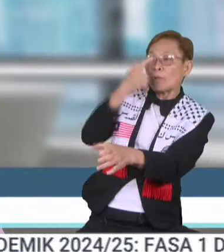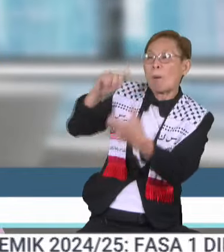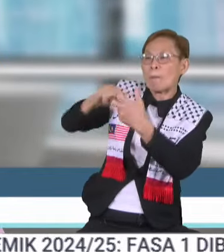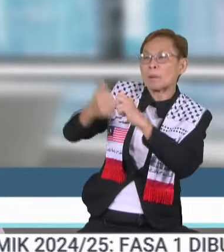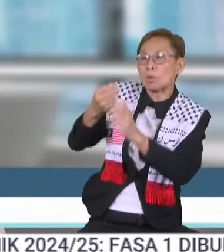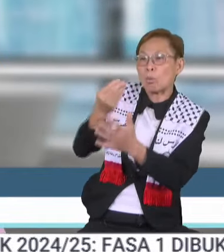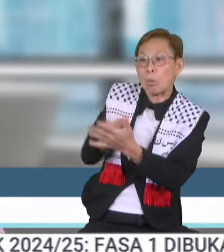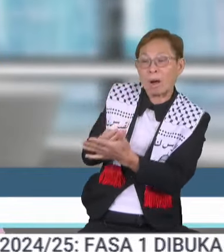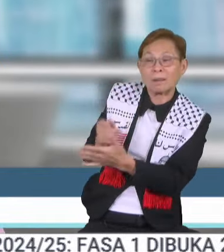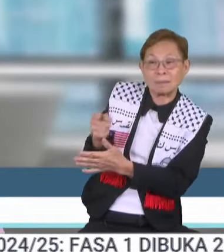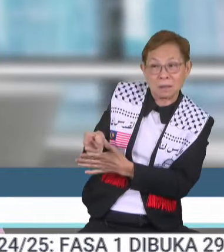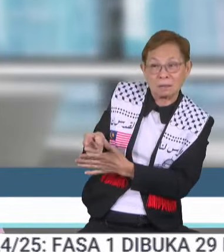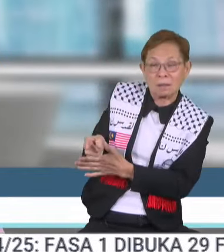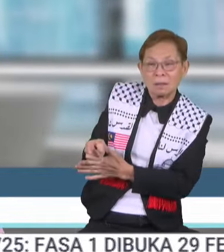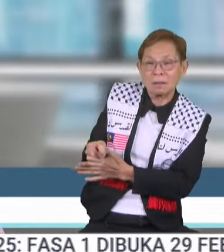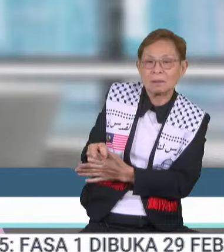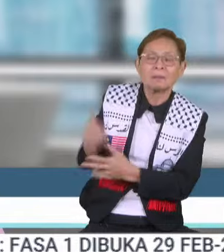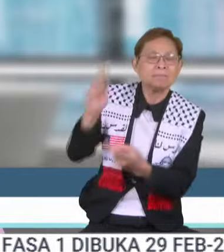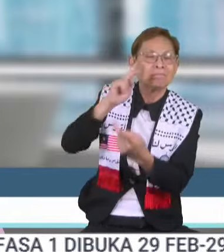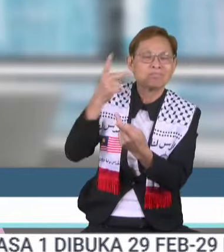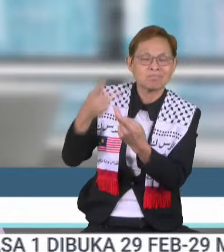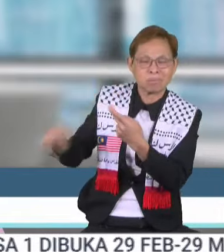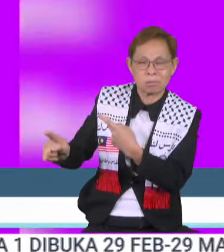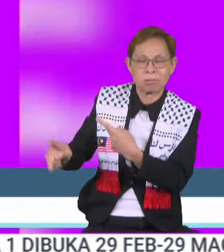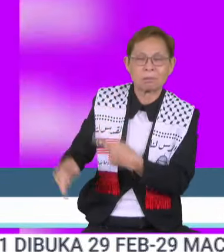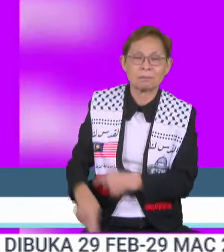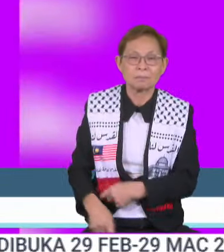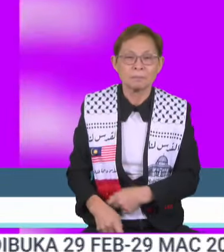masalah keuangan juga tidak tepat.